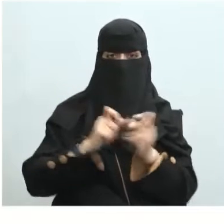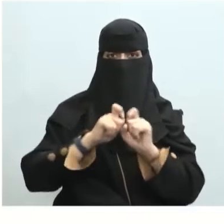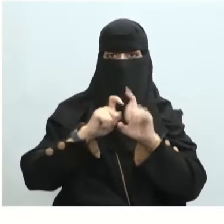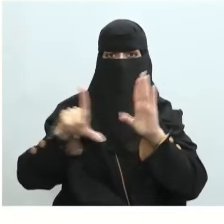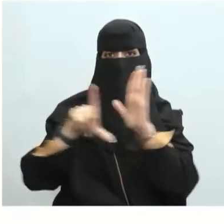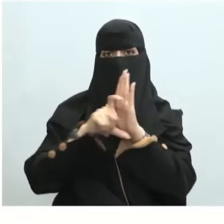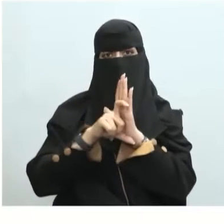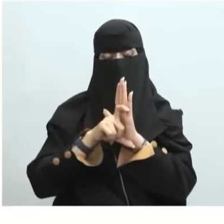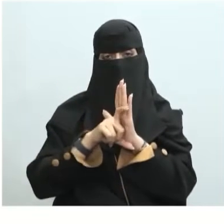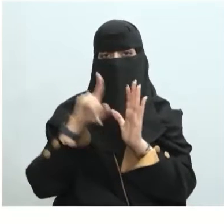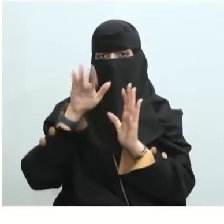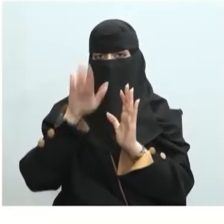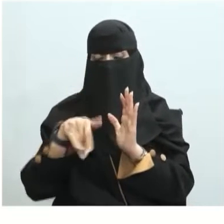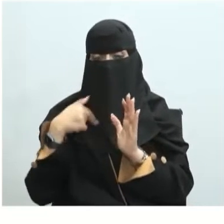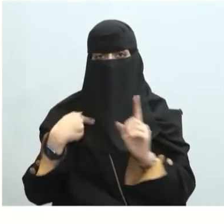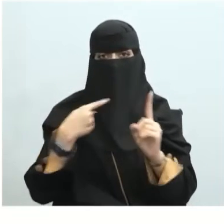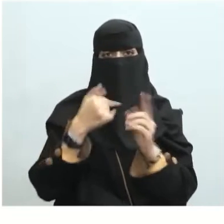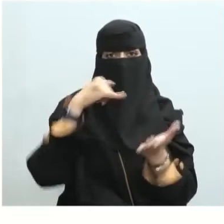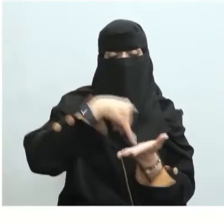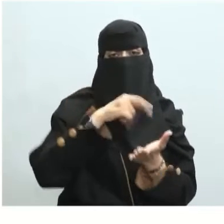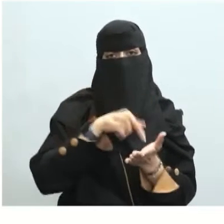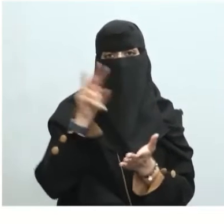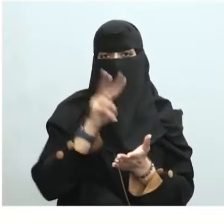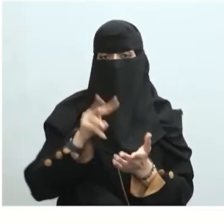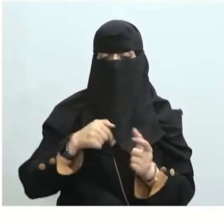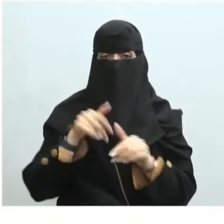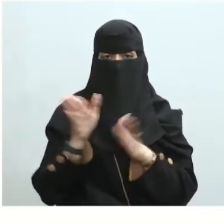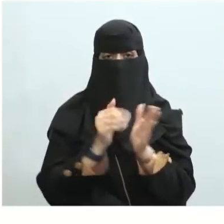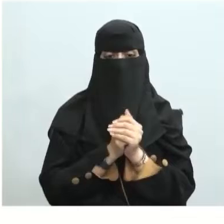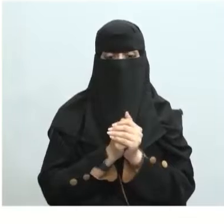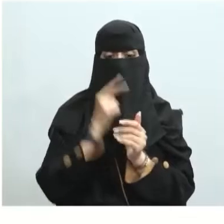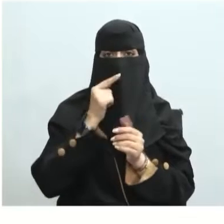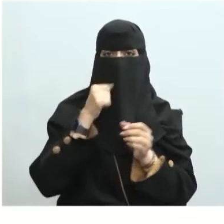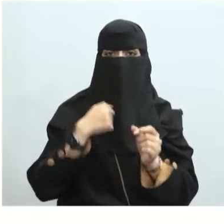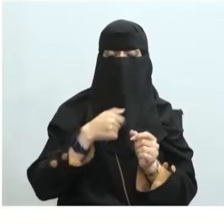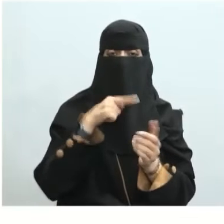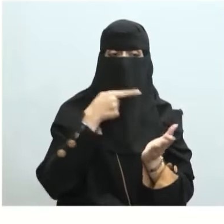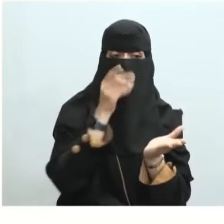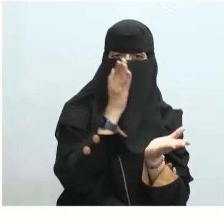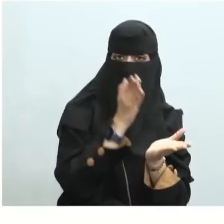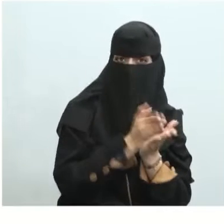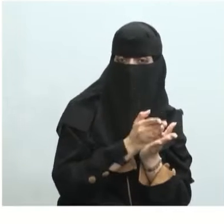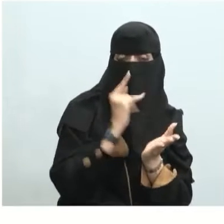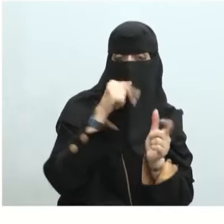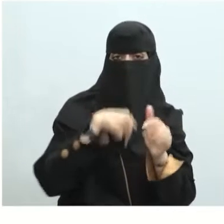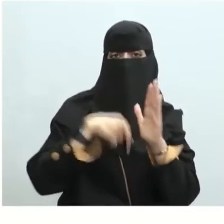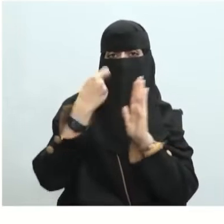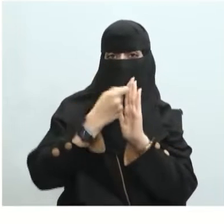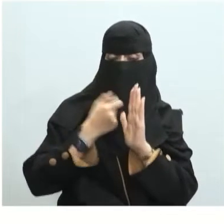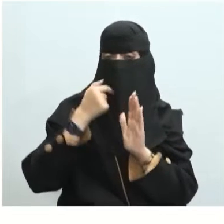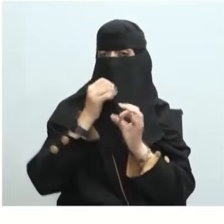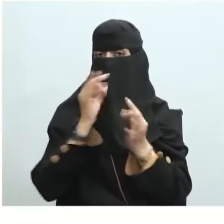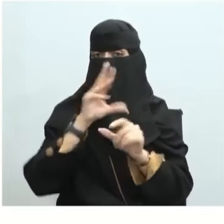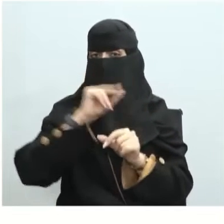هو اهتمام او محور اهتمام القارئ معايير الجوده هنا صدق المحتوى صدق المحتوى وهذا مهم جدا اي مطابقته